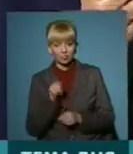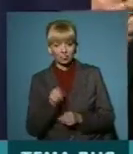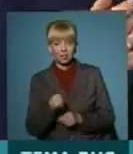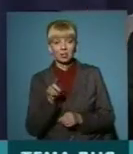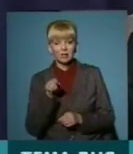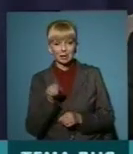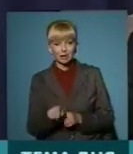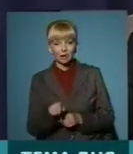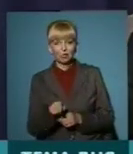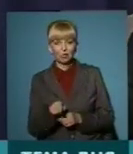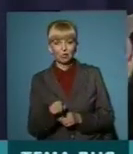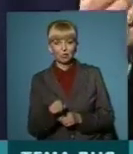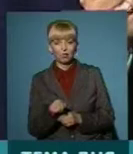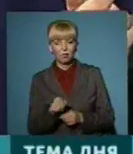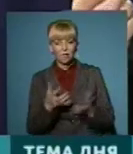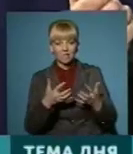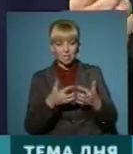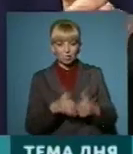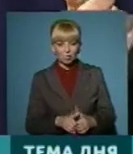там у нас, ну, были радиометры, естественно,